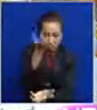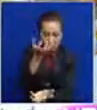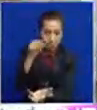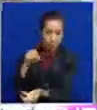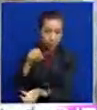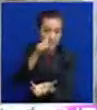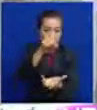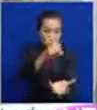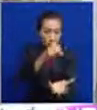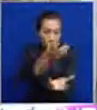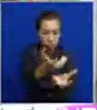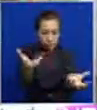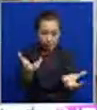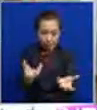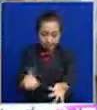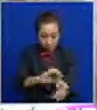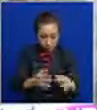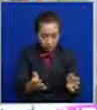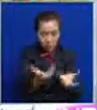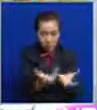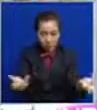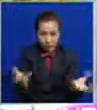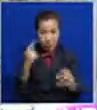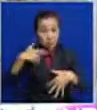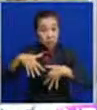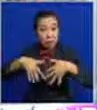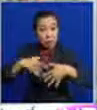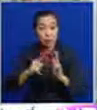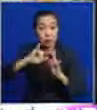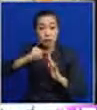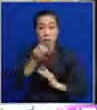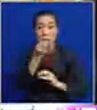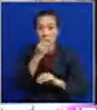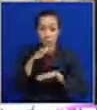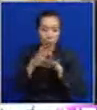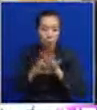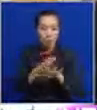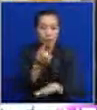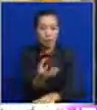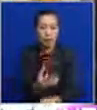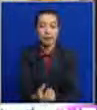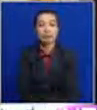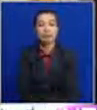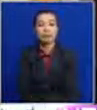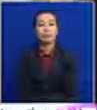ที่ศาลเจ้าซึ่งปีนี้ก็มีผู้เข้าร่วมเทศกาลกินเจกันเป็นจำนวนมากทีเดียวค่ะ